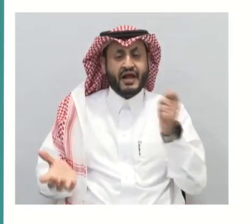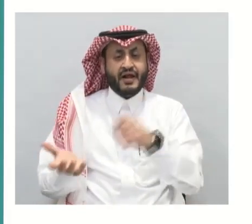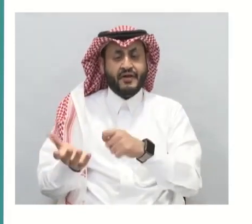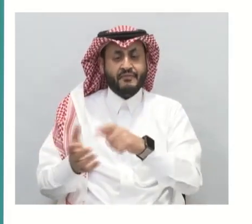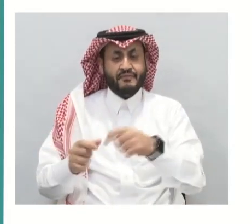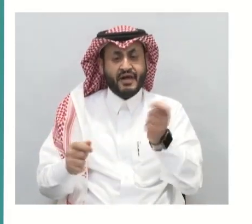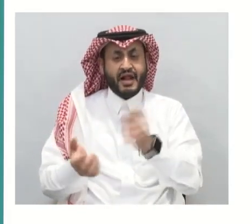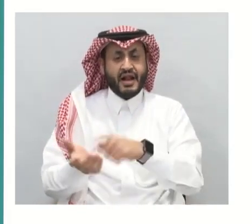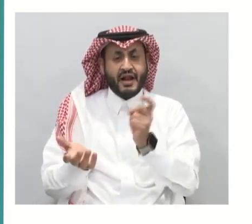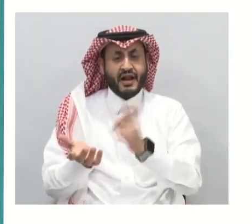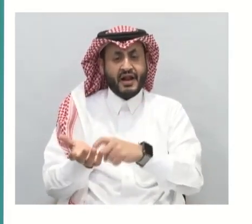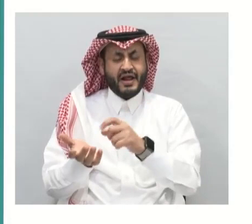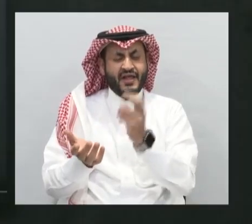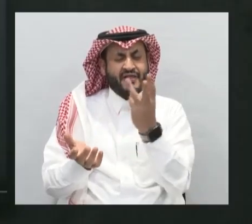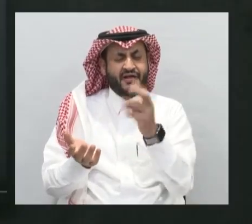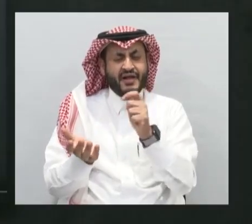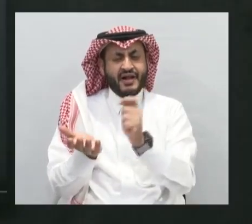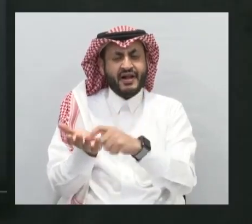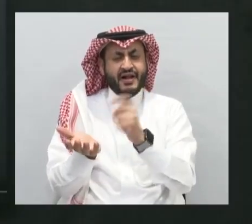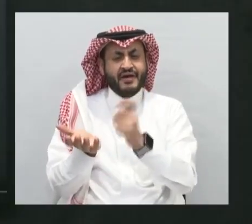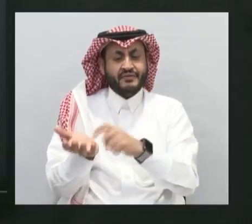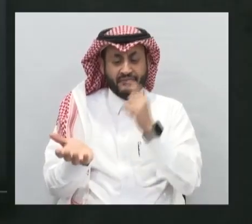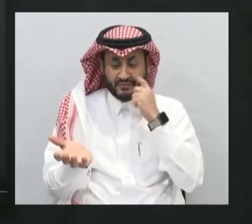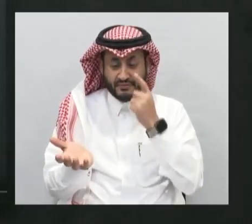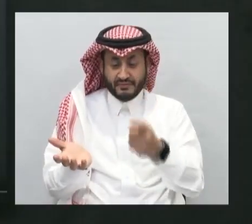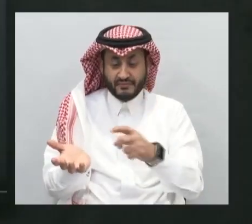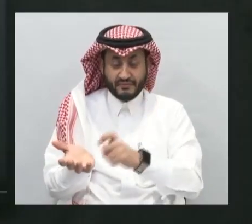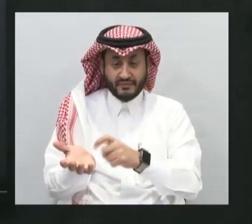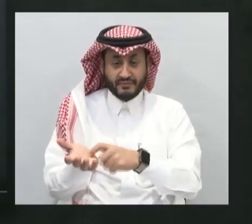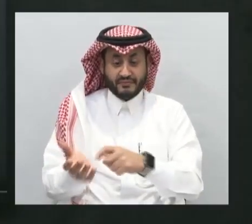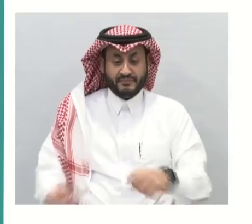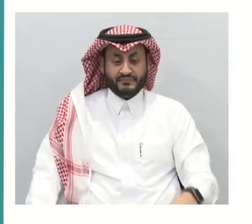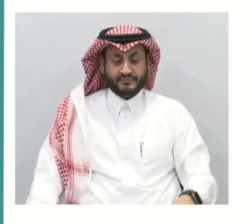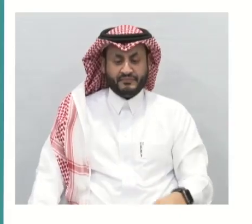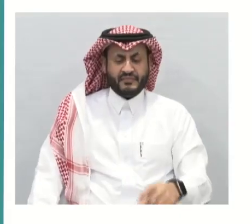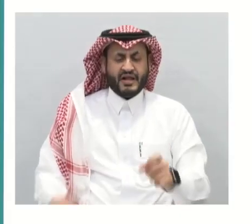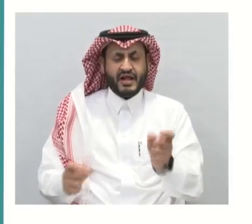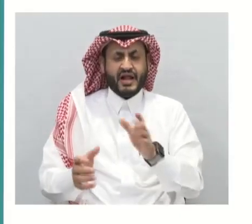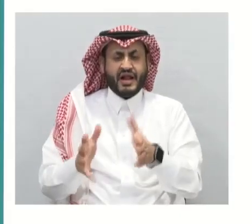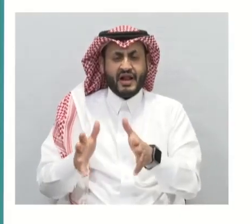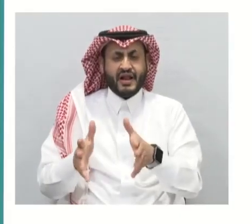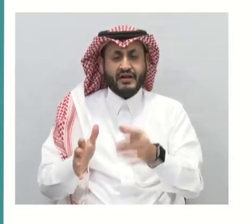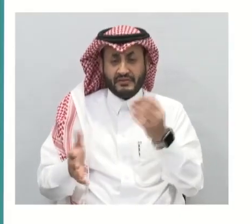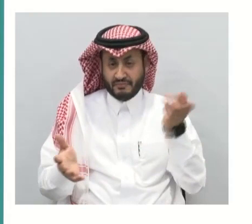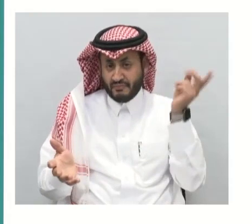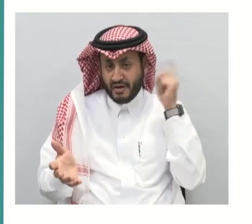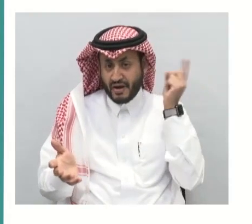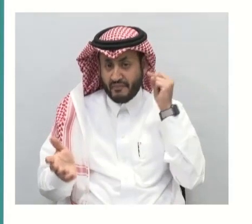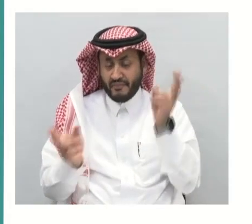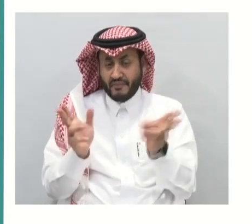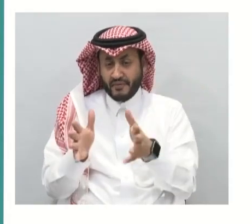والركاب ثلاث عظيمات صغيره هذه تعتمد على الاهتزازات التي تصل من القناه